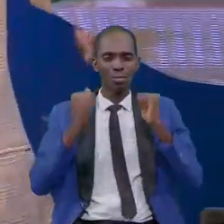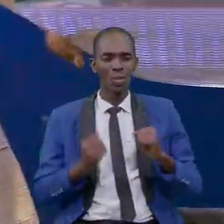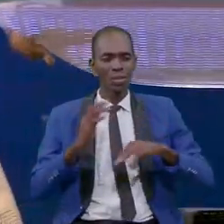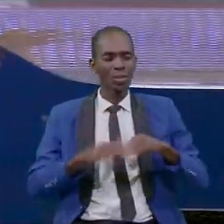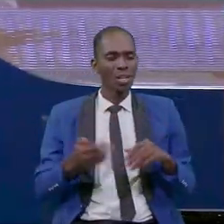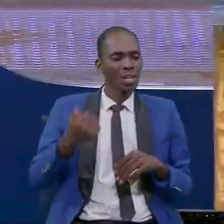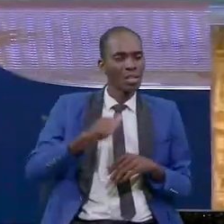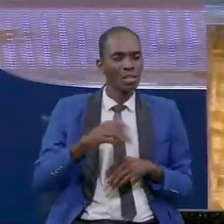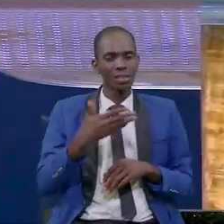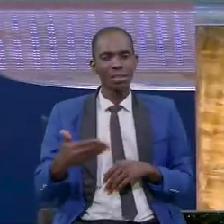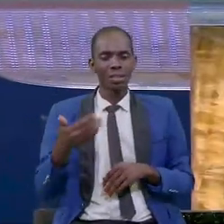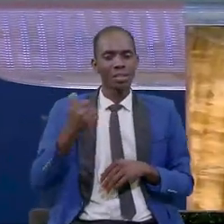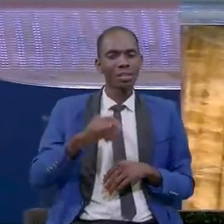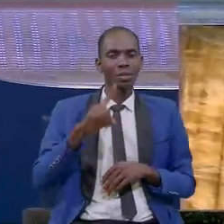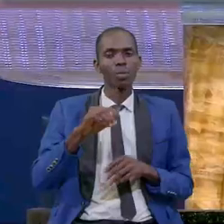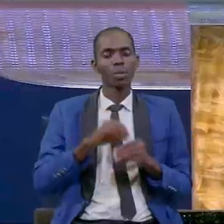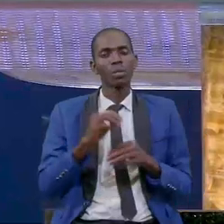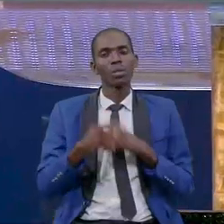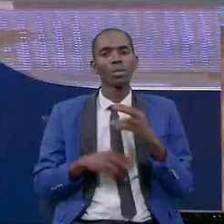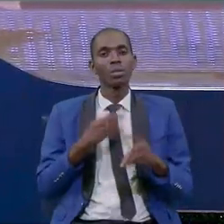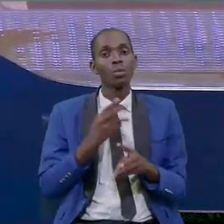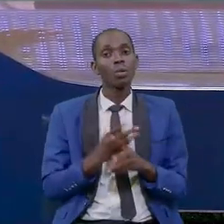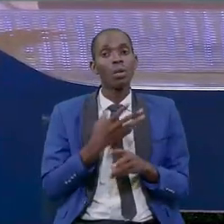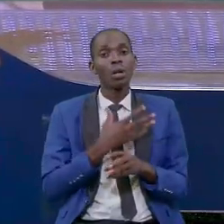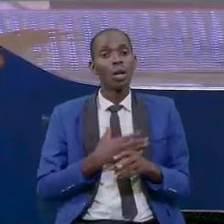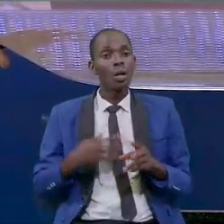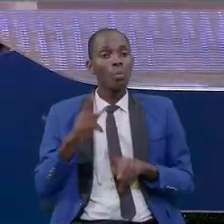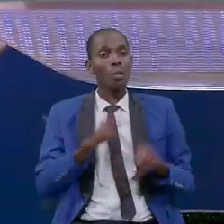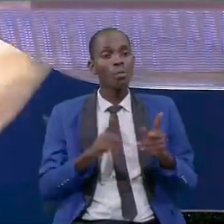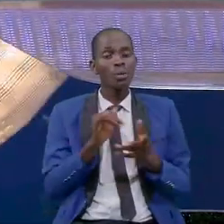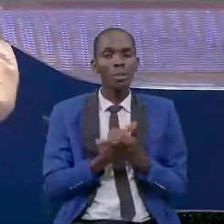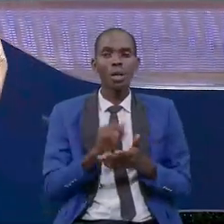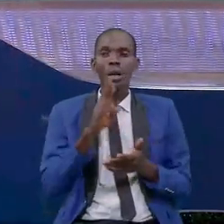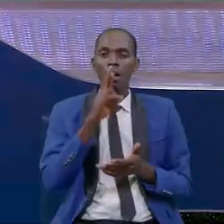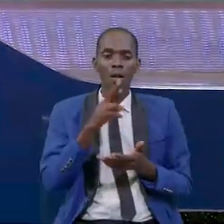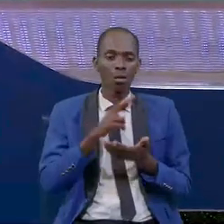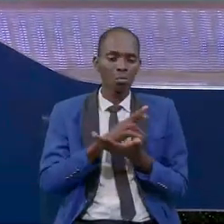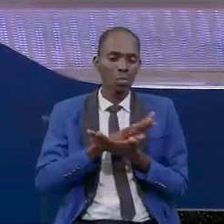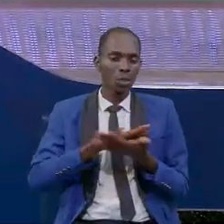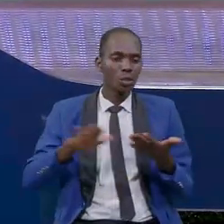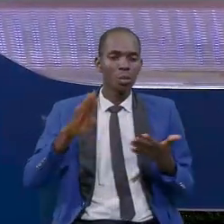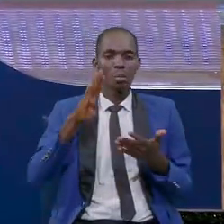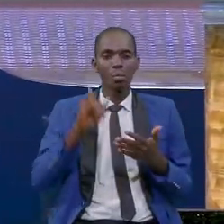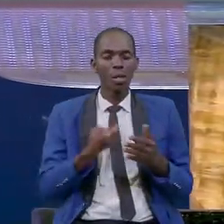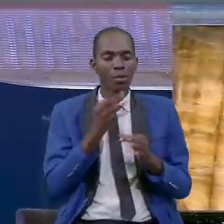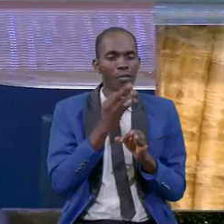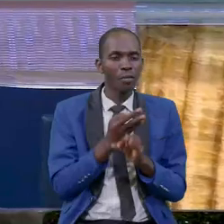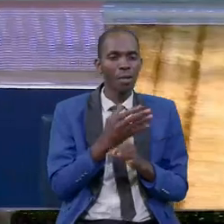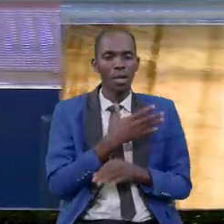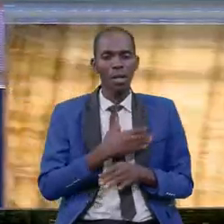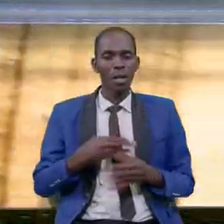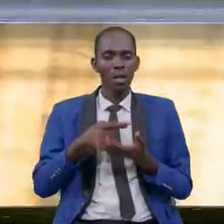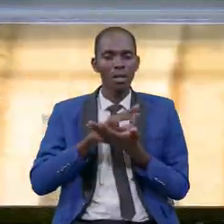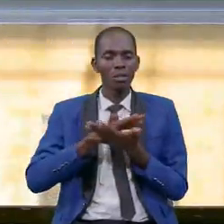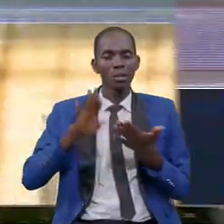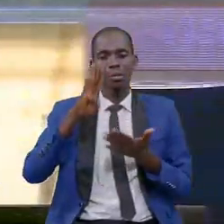plus grand, plus que tout le monde dans le monde. Et les justes qui sont justes par la foi, ceux qui sont justes